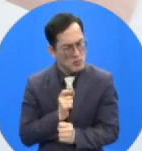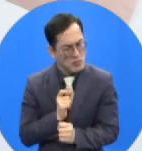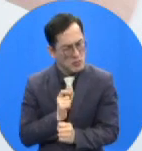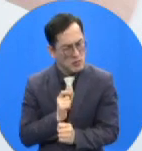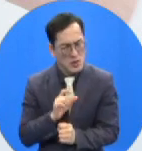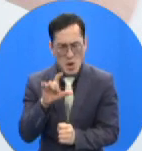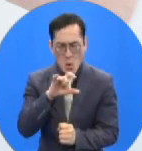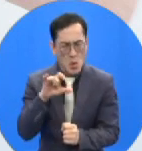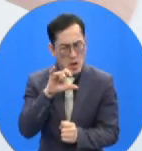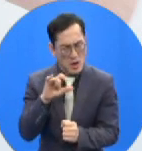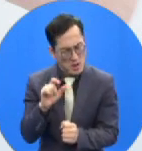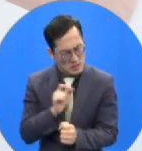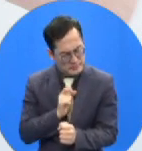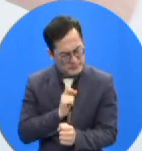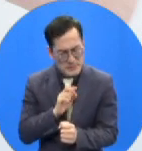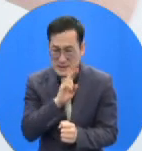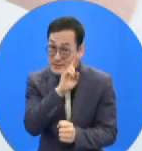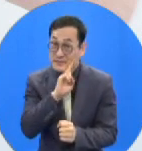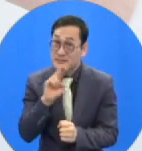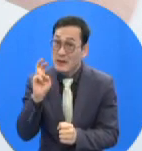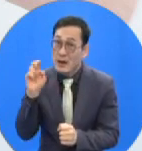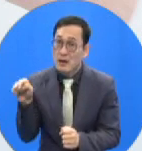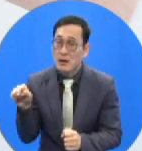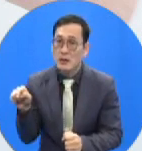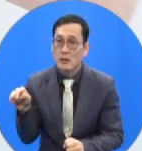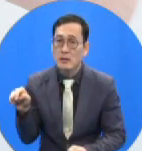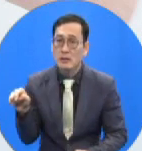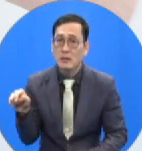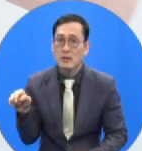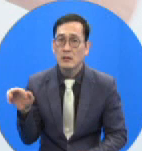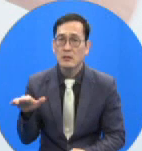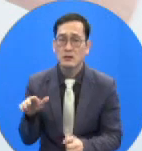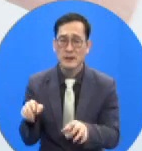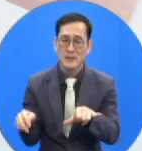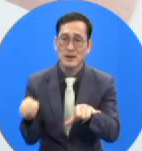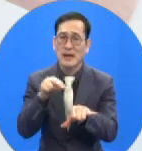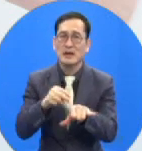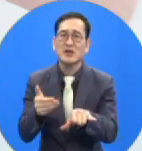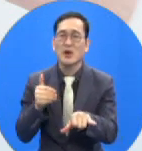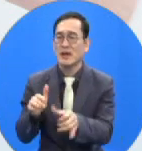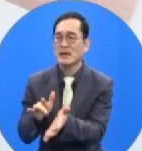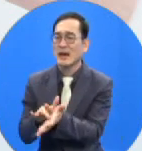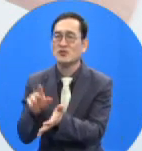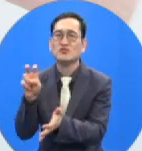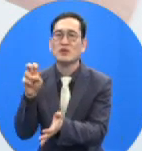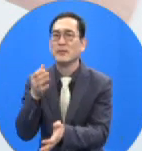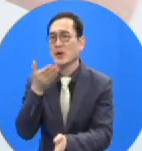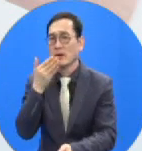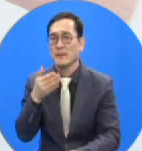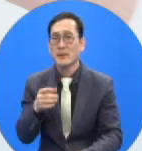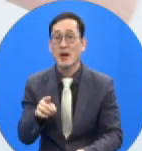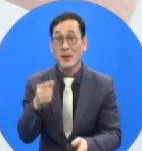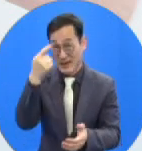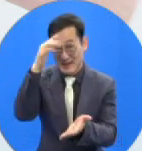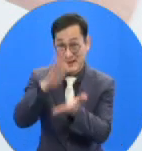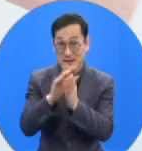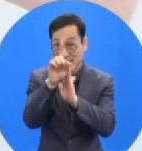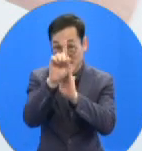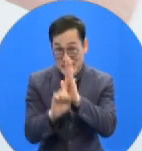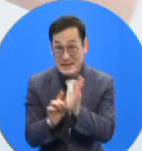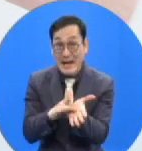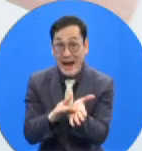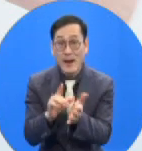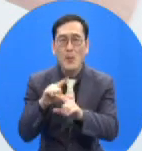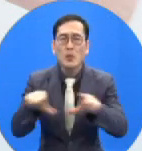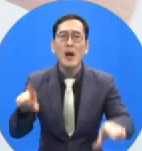증상. 미국이잖아요, 또. 비행기 탑승 전에 해열제를 20알이나 먹었다. 해열제는요, 보통 한 알 먹습니다. 심하면 두 알.